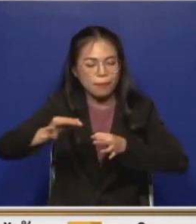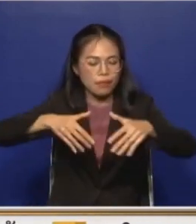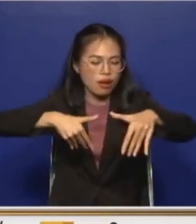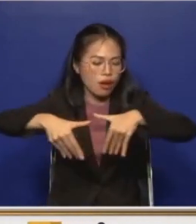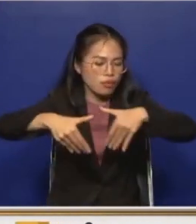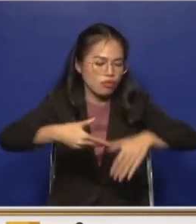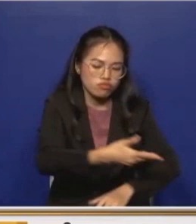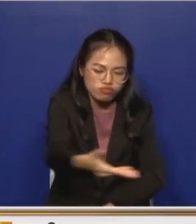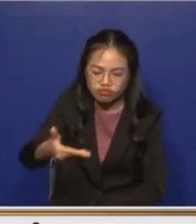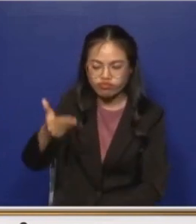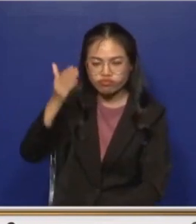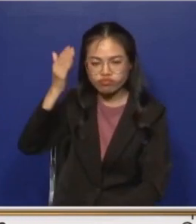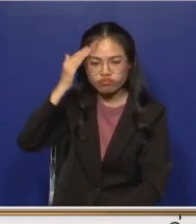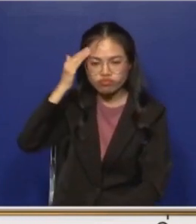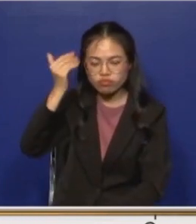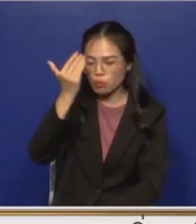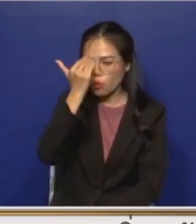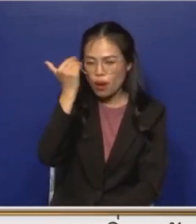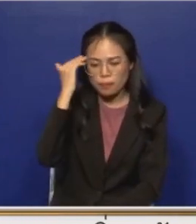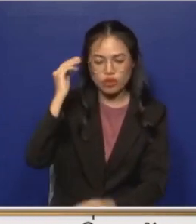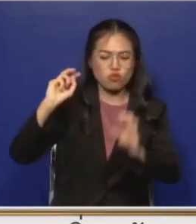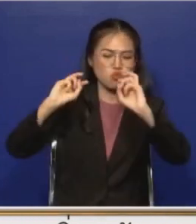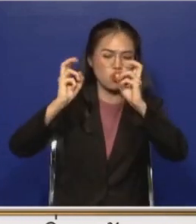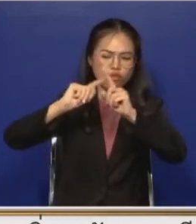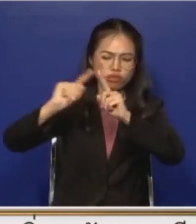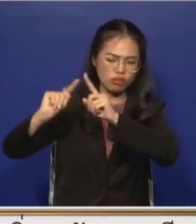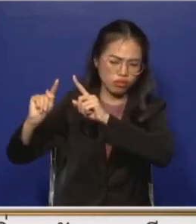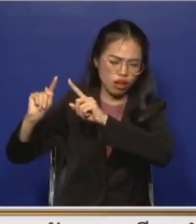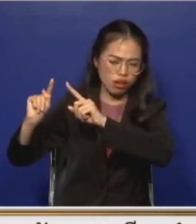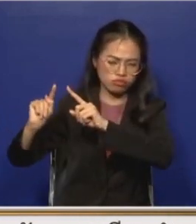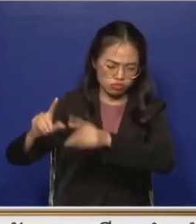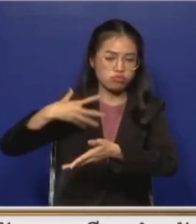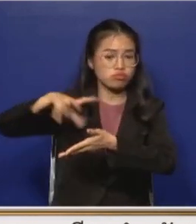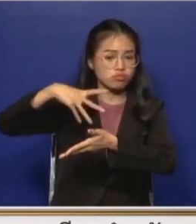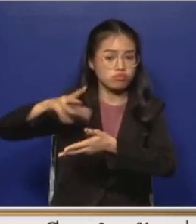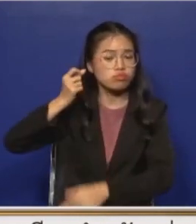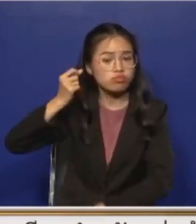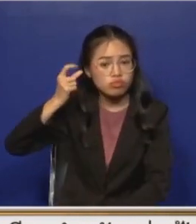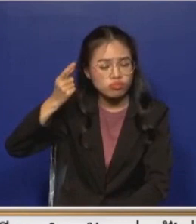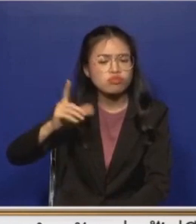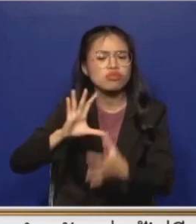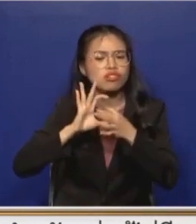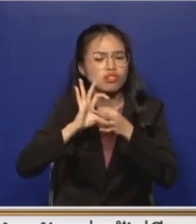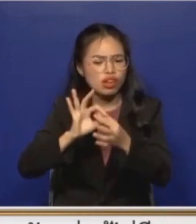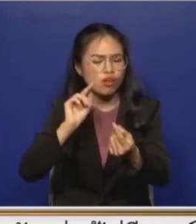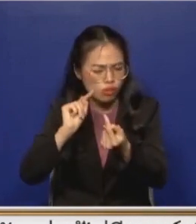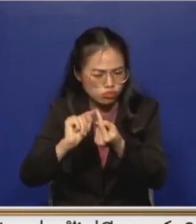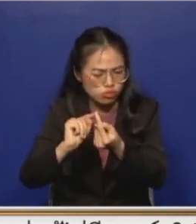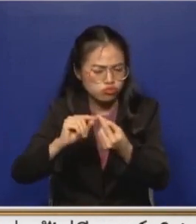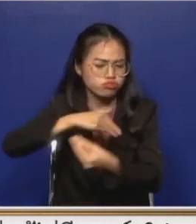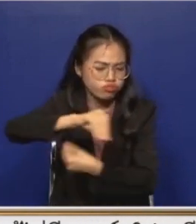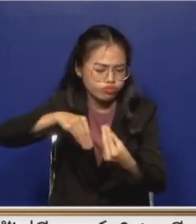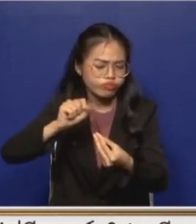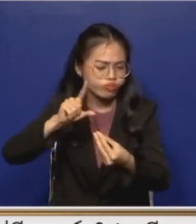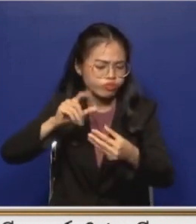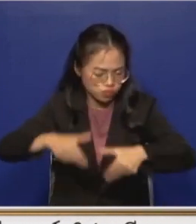เพราะมันมีเรื่องที่จะต้องทำความเข้าใจกันหลายอย่างโดยเฉพาะอย่างยิ่งไปเกี่ยวกับปากท้องประชาชนครับผ